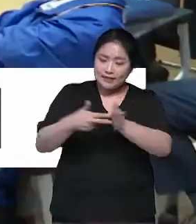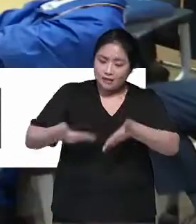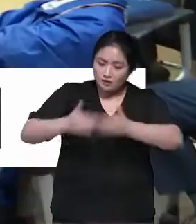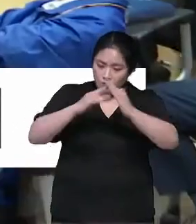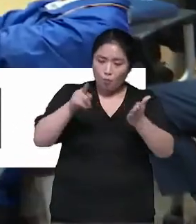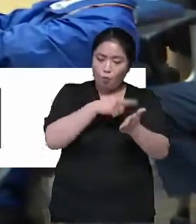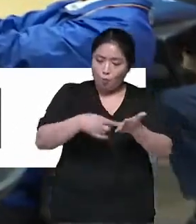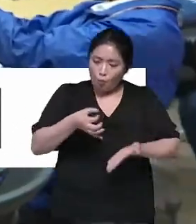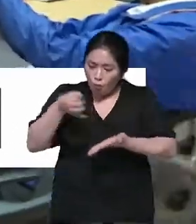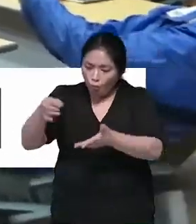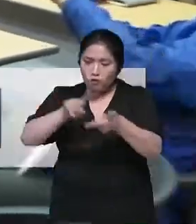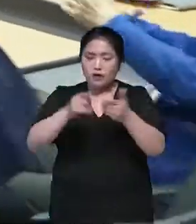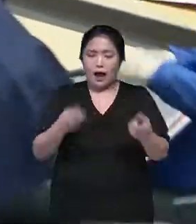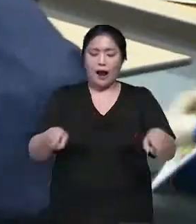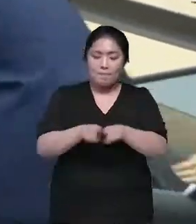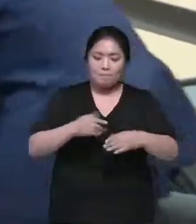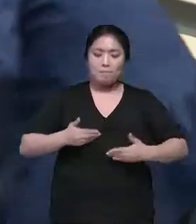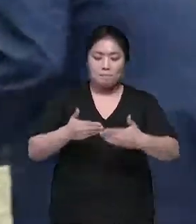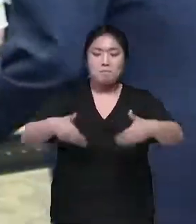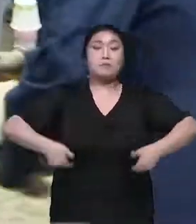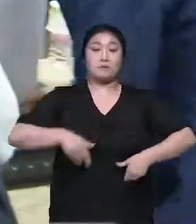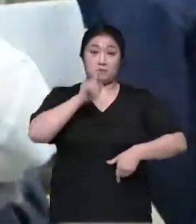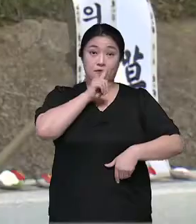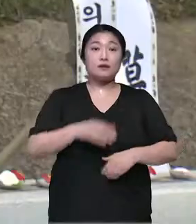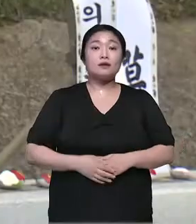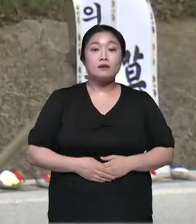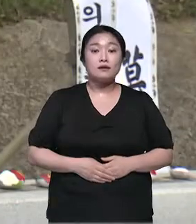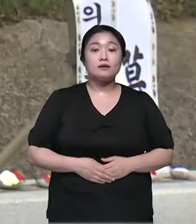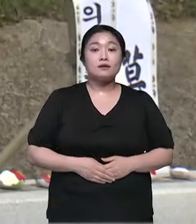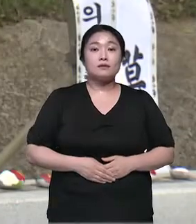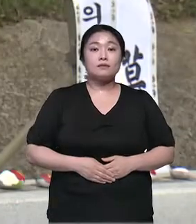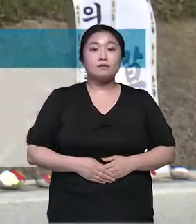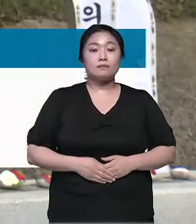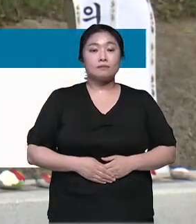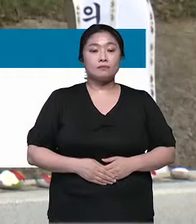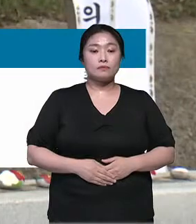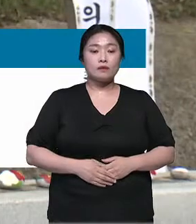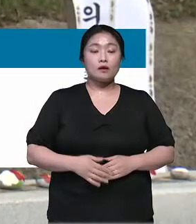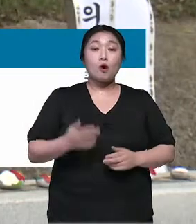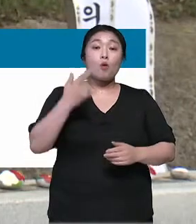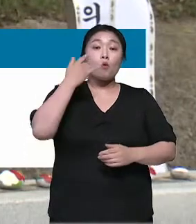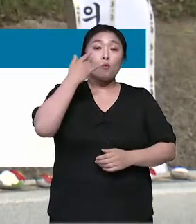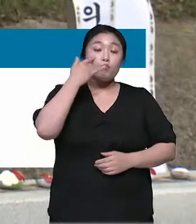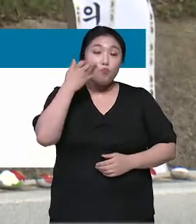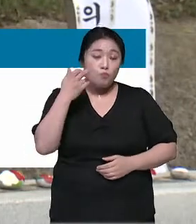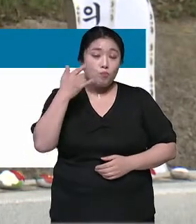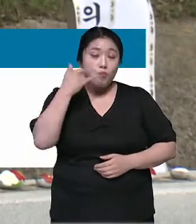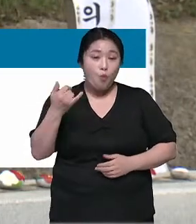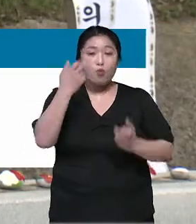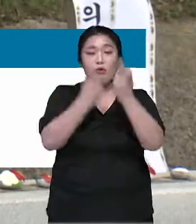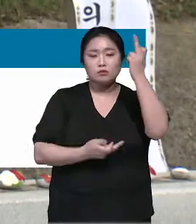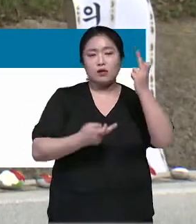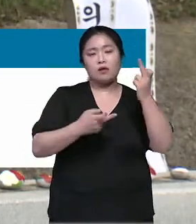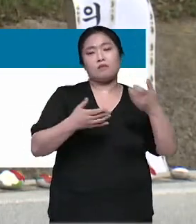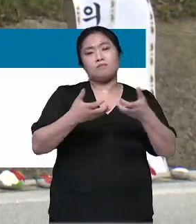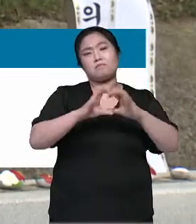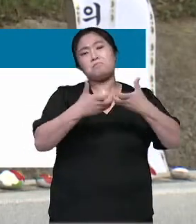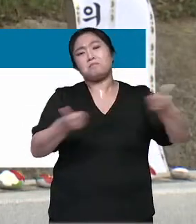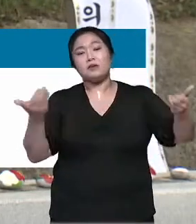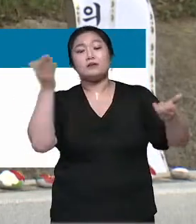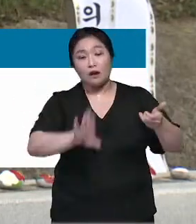설립을 함께 준비해야 한다는 요구가 나옵니다. 부모 형제간은 이렇지만은 그러지 않아요.